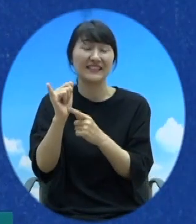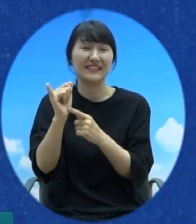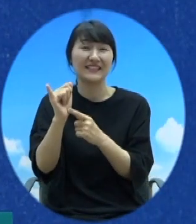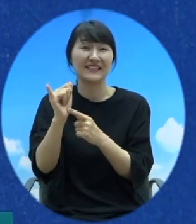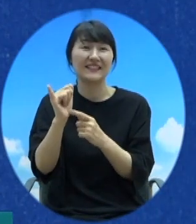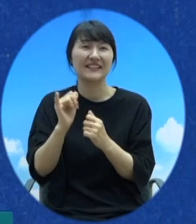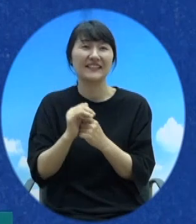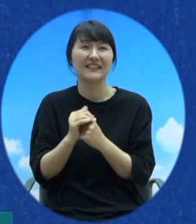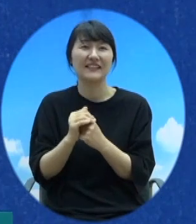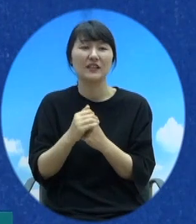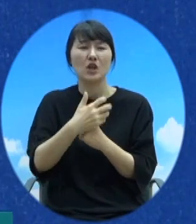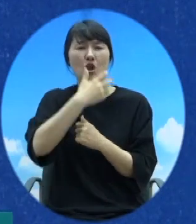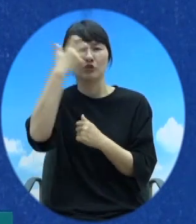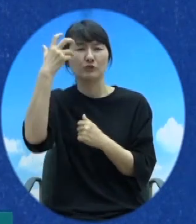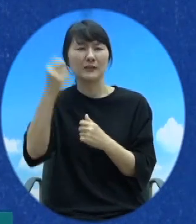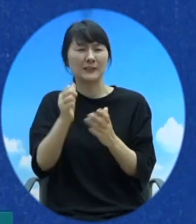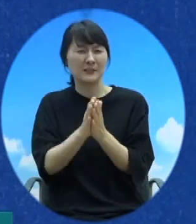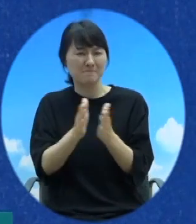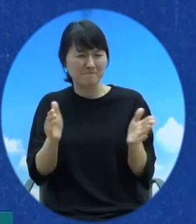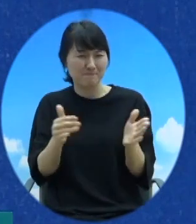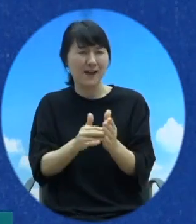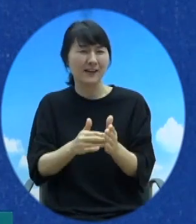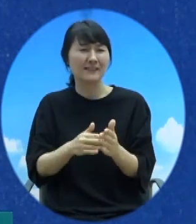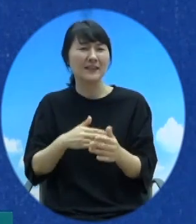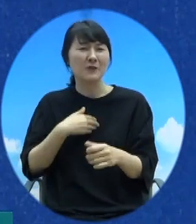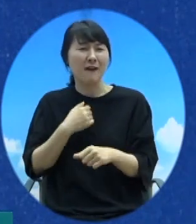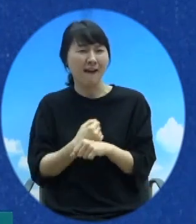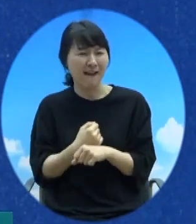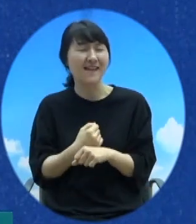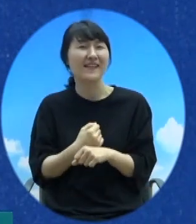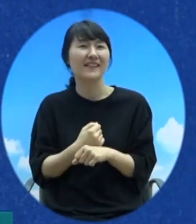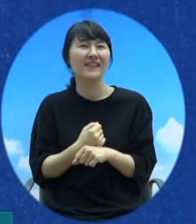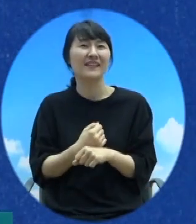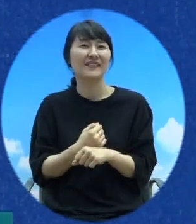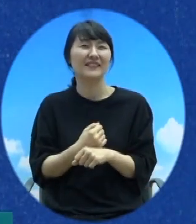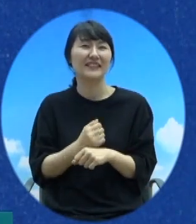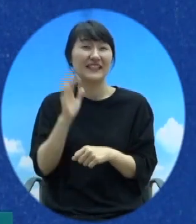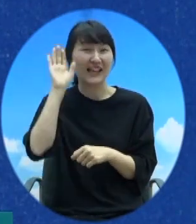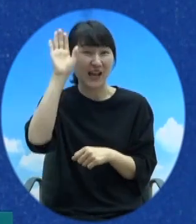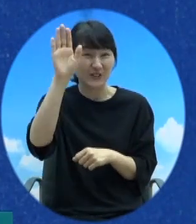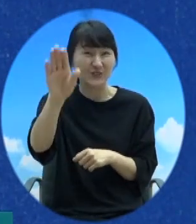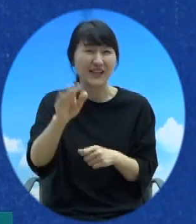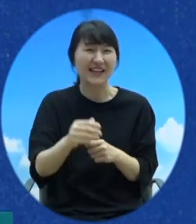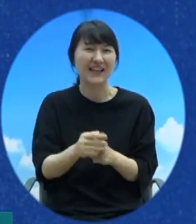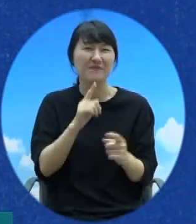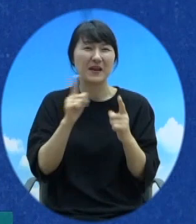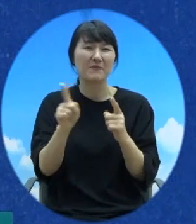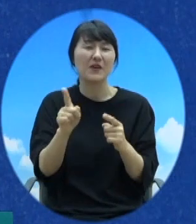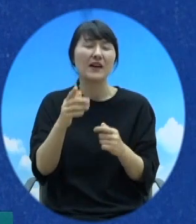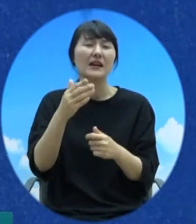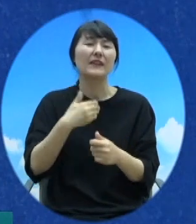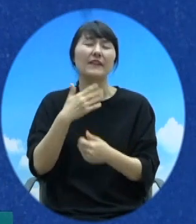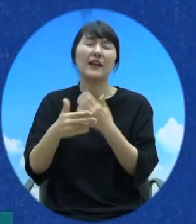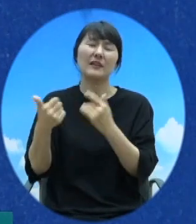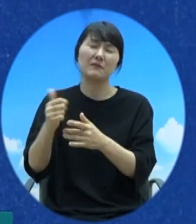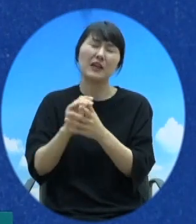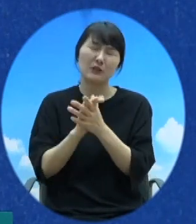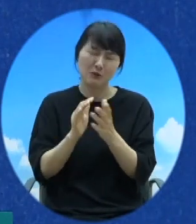배순이 꿈을 갖기 시작합니다. 그는 훗날 회고하기를 나는 그때 하나님께 기도했습니다.